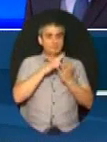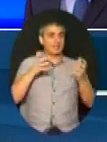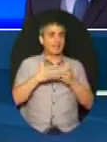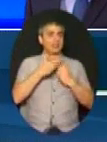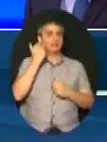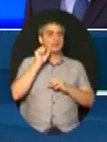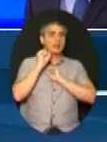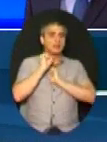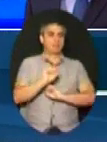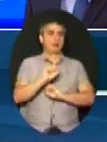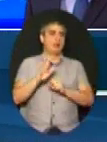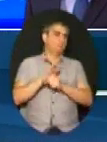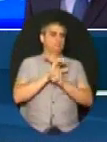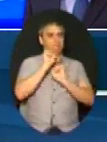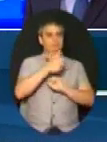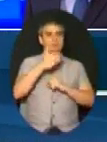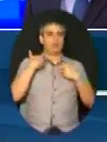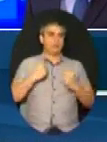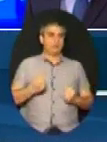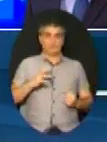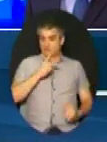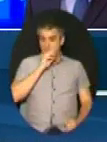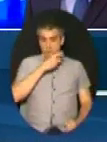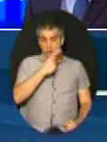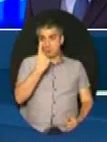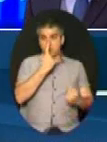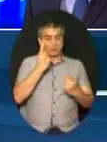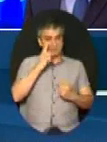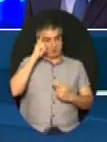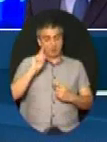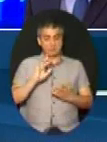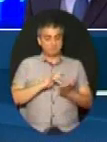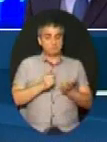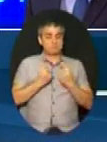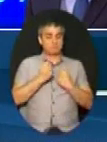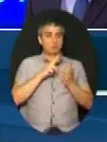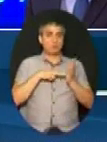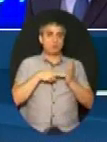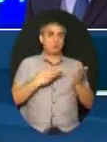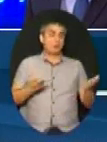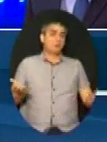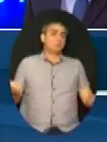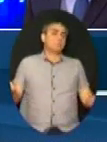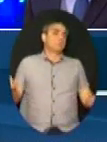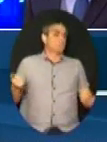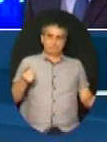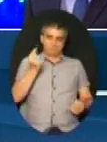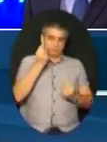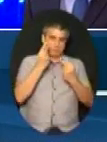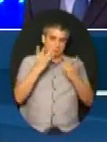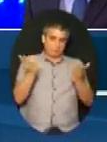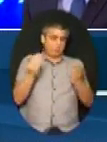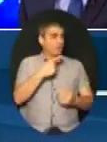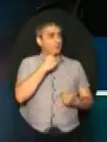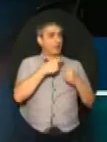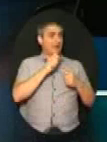כנס, והייתה תמיכה מלאה בשר הביטחון. אם מדובר על בודדים ולא יודעים מה מקור אותה תמונה, אז זה בטל ב-60.